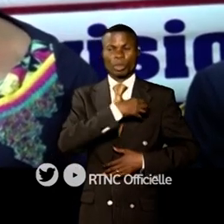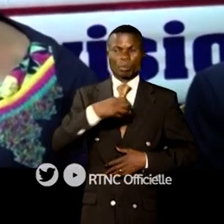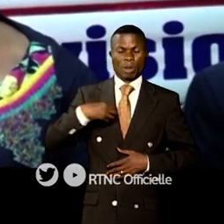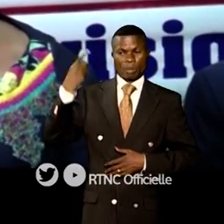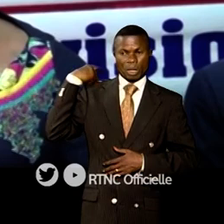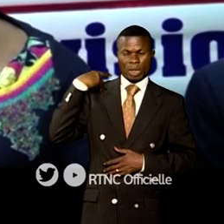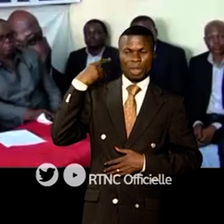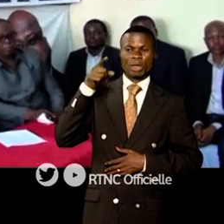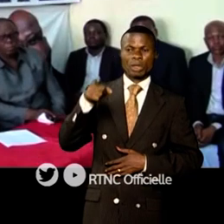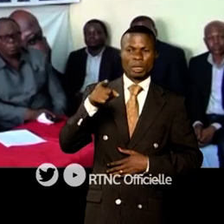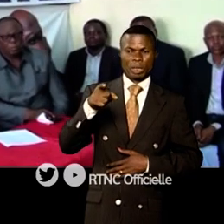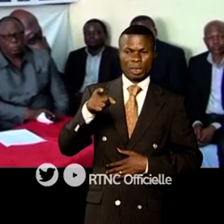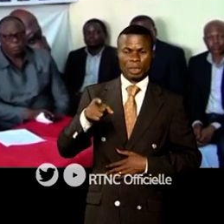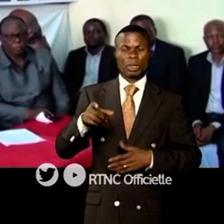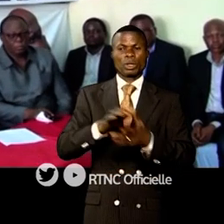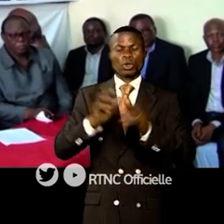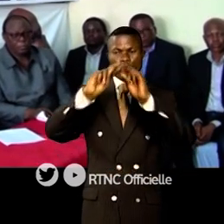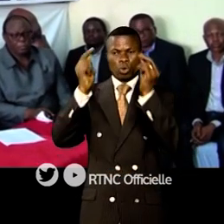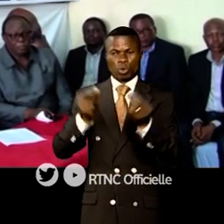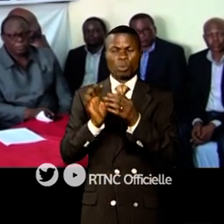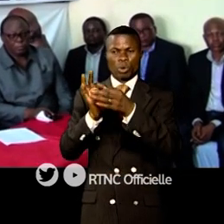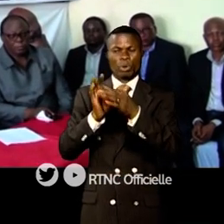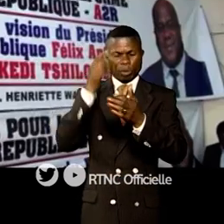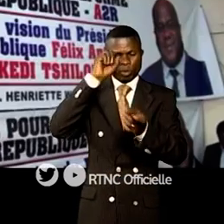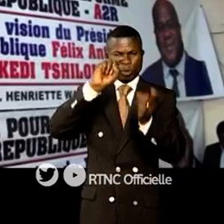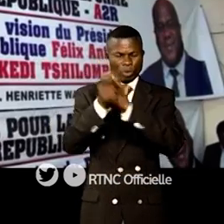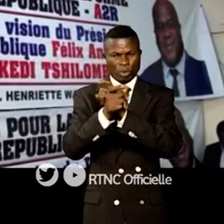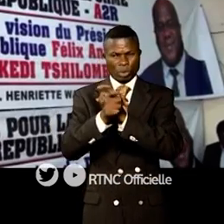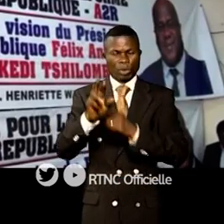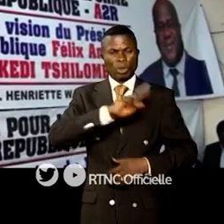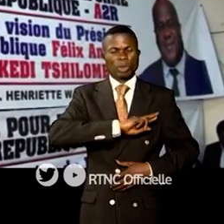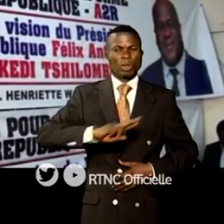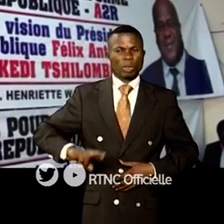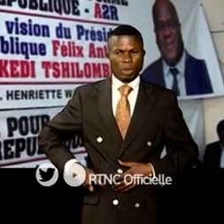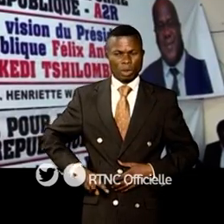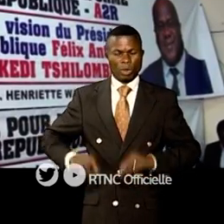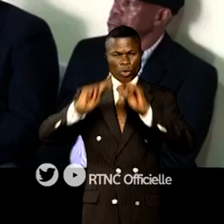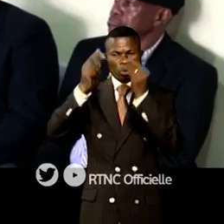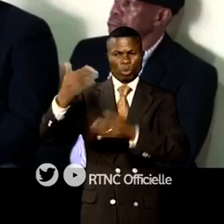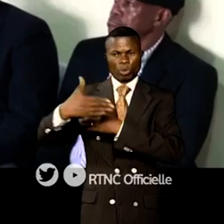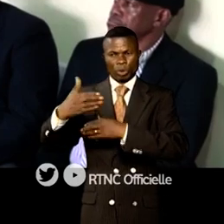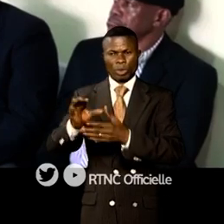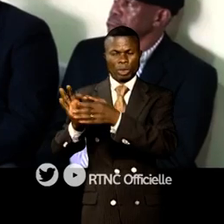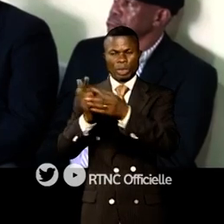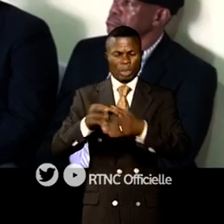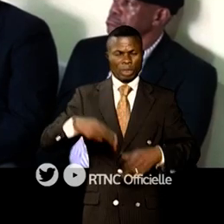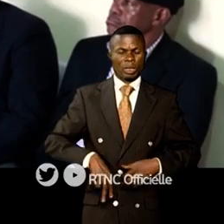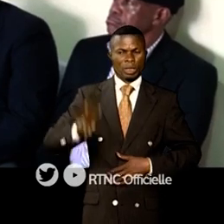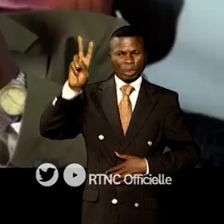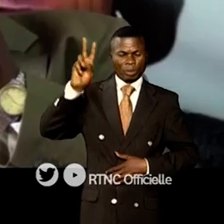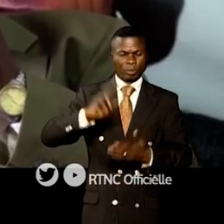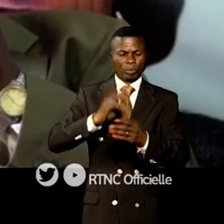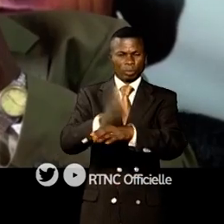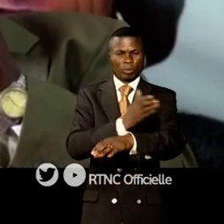Ouamou Atamina, autorité morale de l'Alliance pour la réforme de la République, partie proche à l'Union pour la démocratie et les